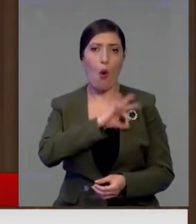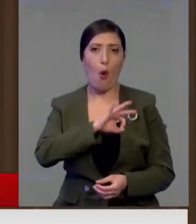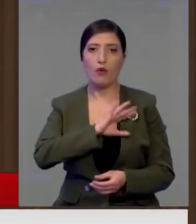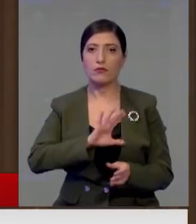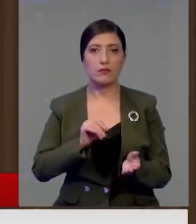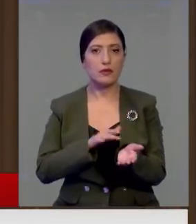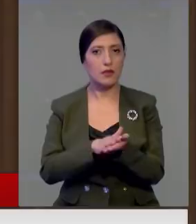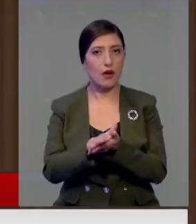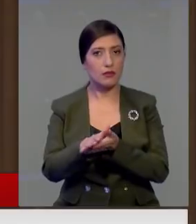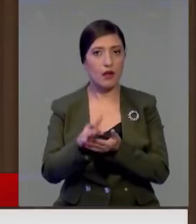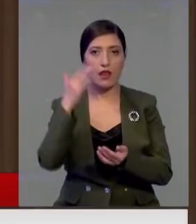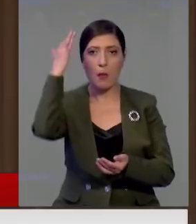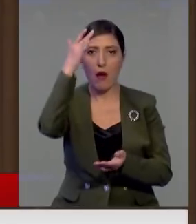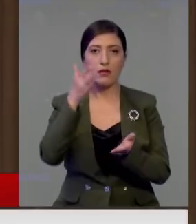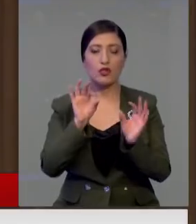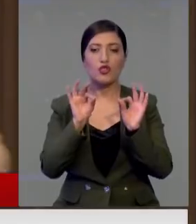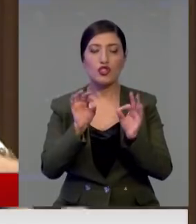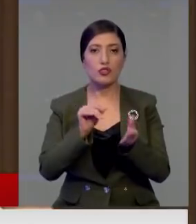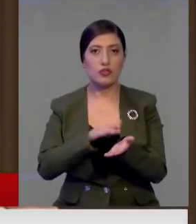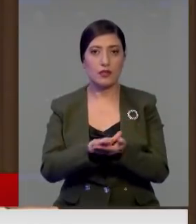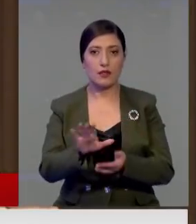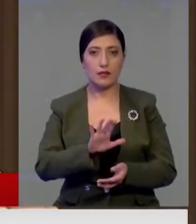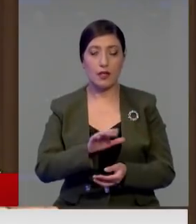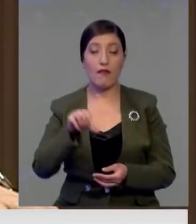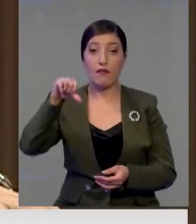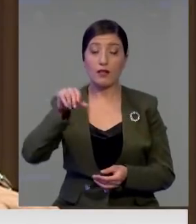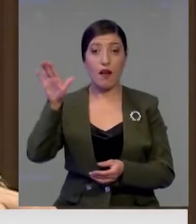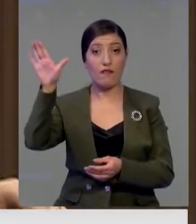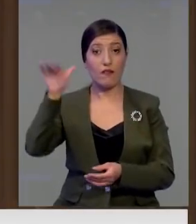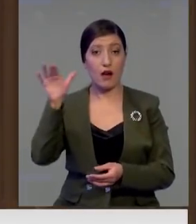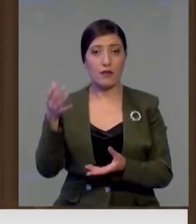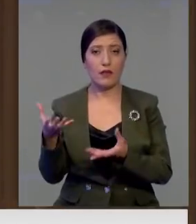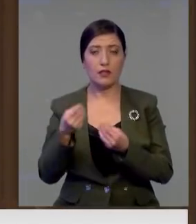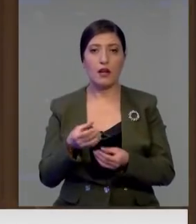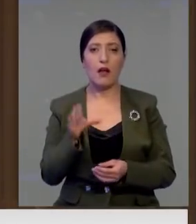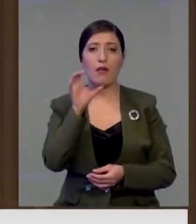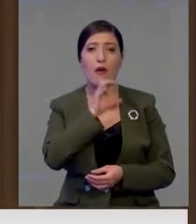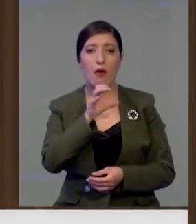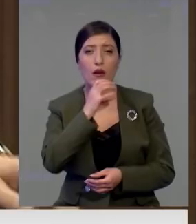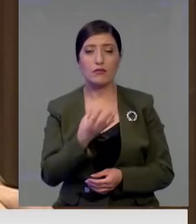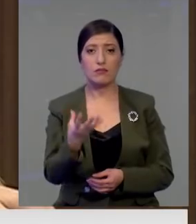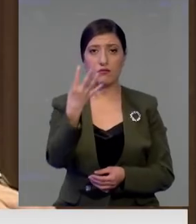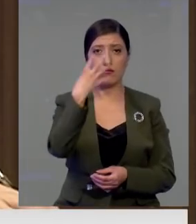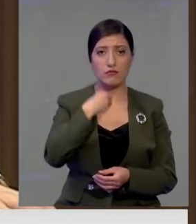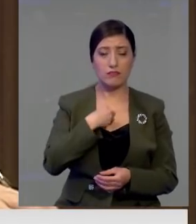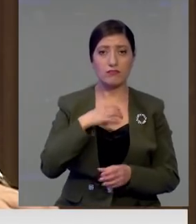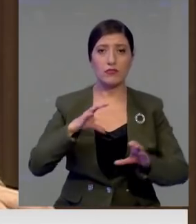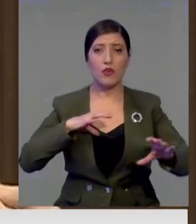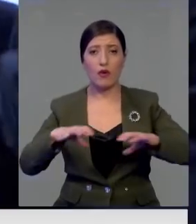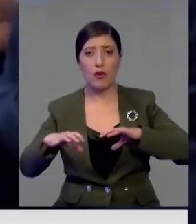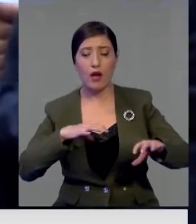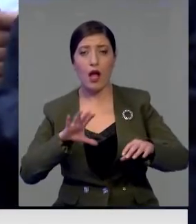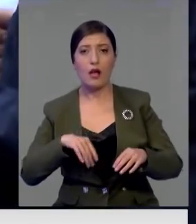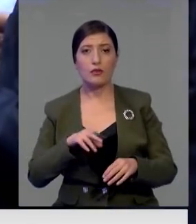նպատակային ծախսելը, եւ որ ամենավատն է վարկերը վերցնելը, թալանելը, ուտելը, լափելը, դրանք վերջում երկրից դուրս